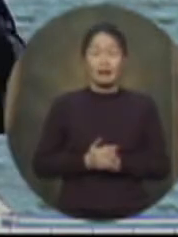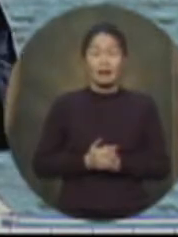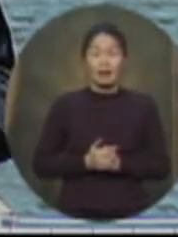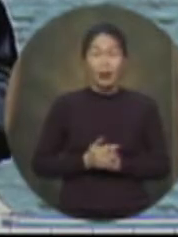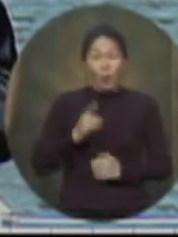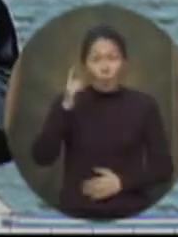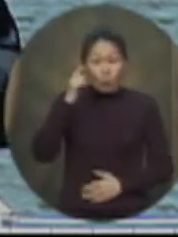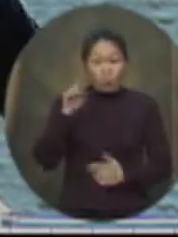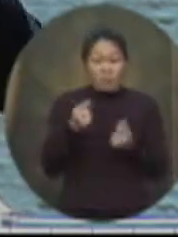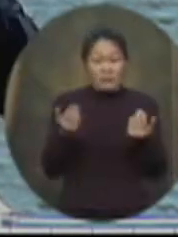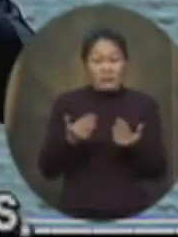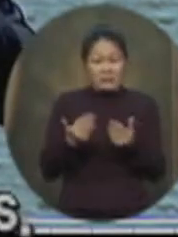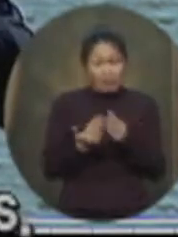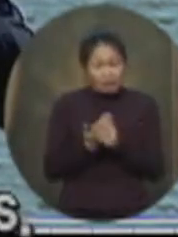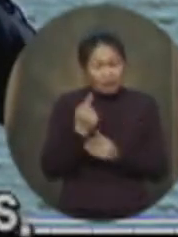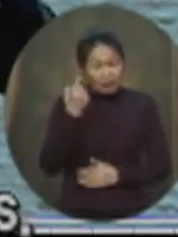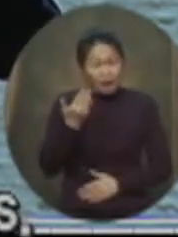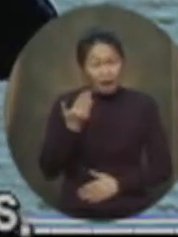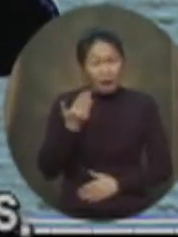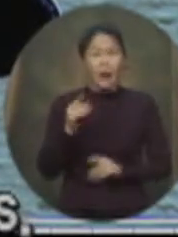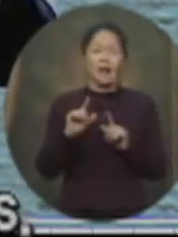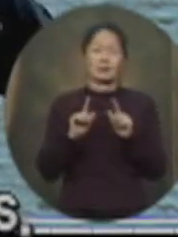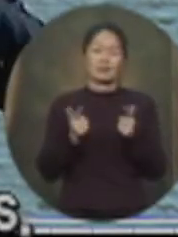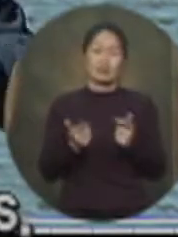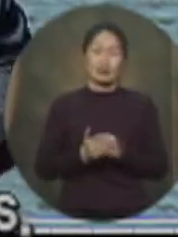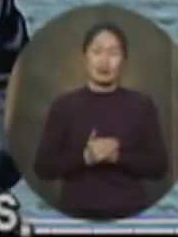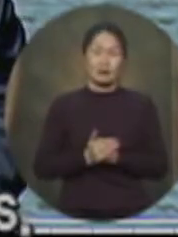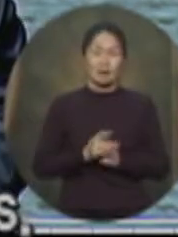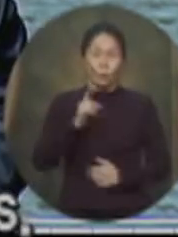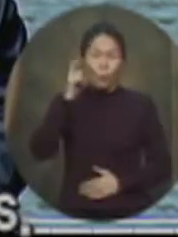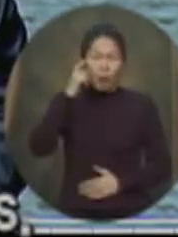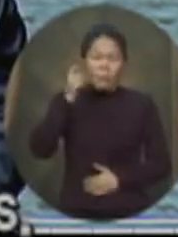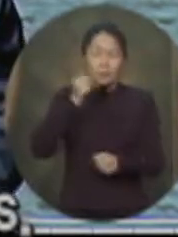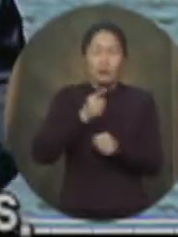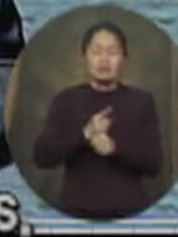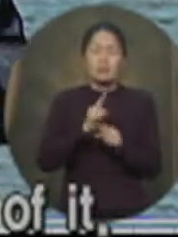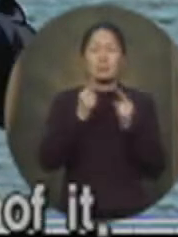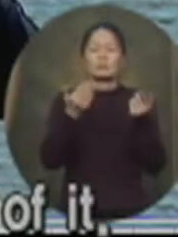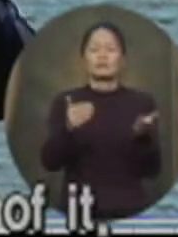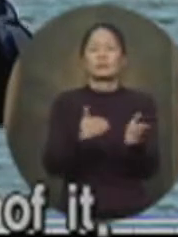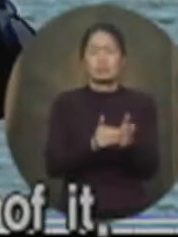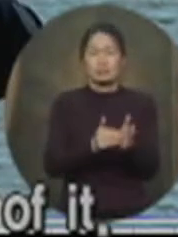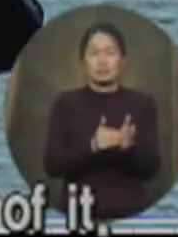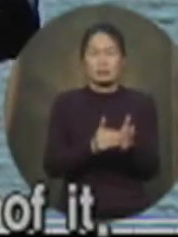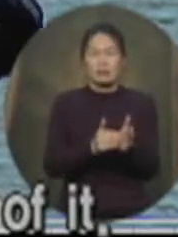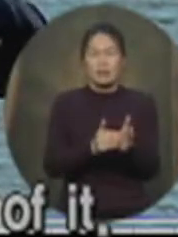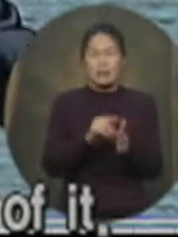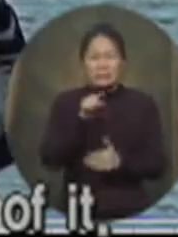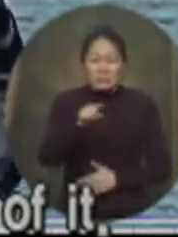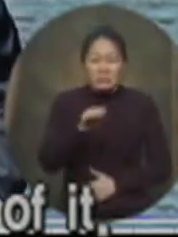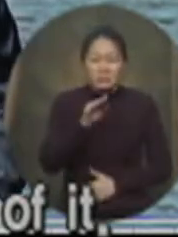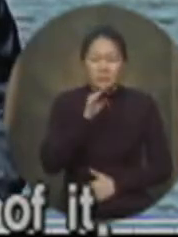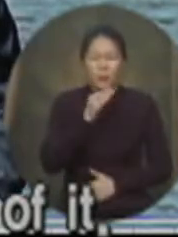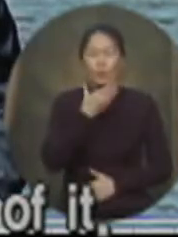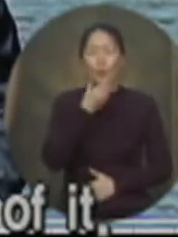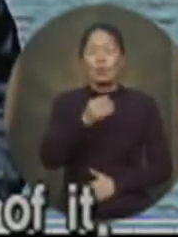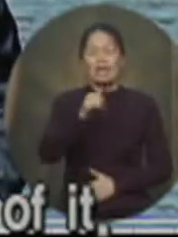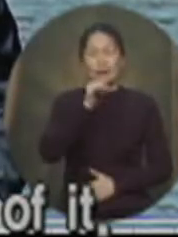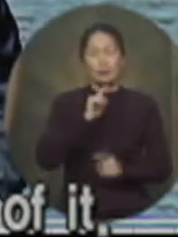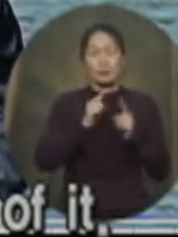왜 이런 일이 생길까 알 게 아니죠 벌써 그러리라고 말씀하셨잖아요 그리고 그것이 복이 있다고 말씀